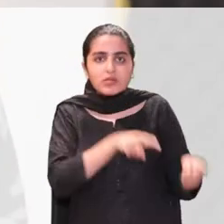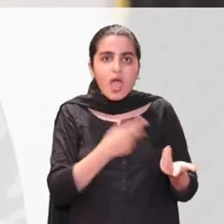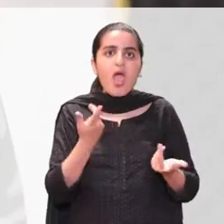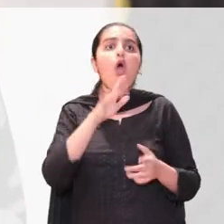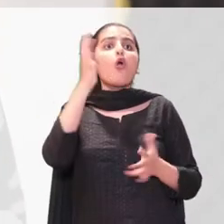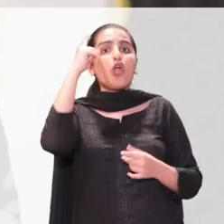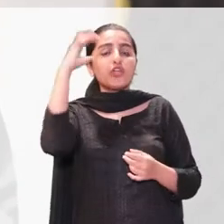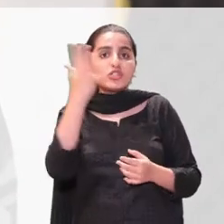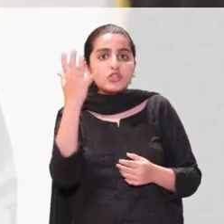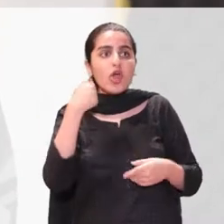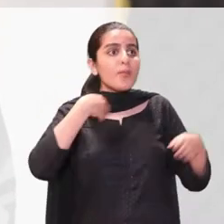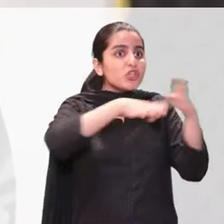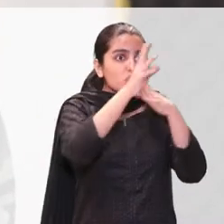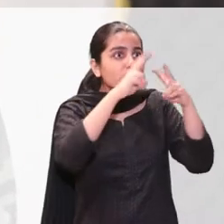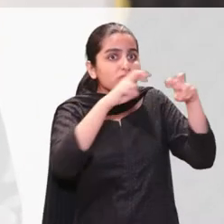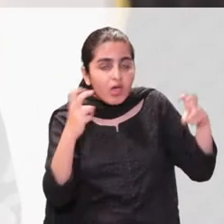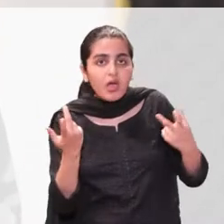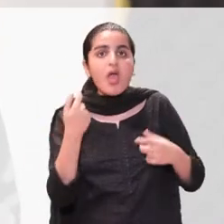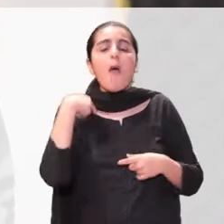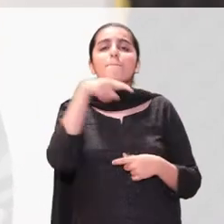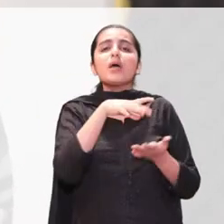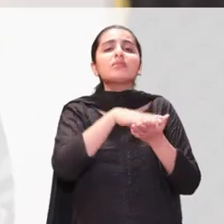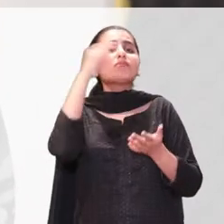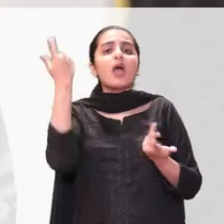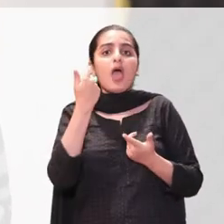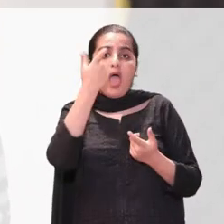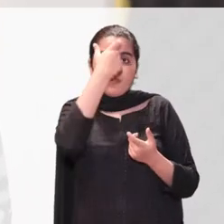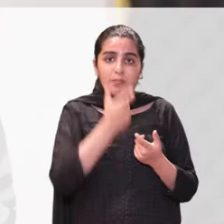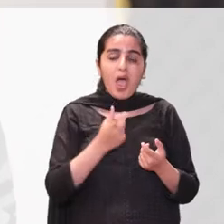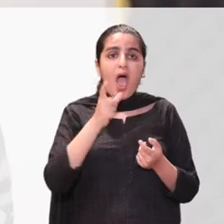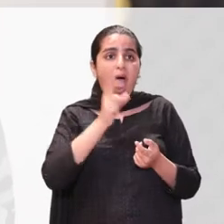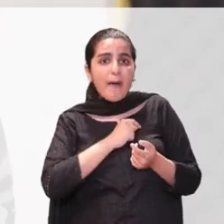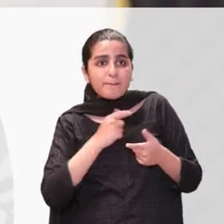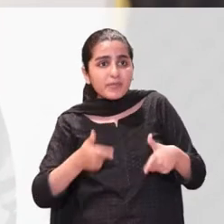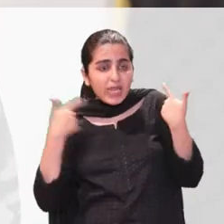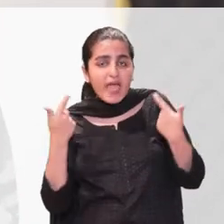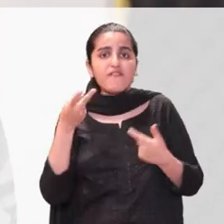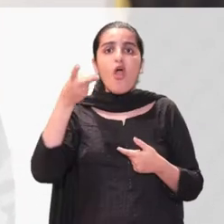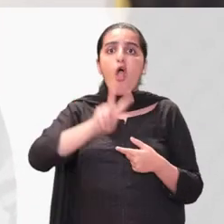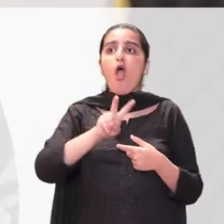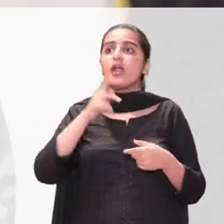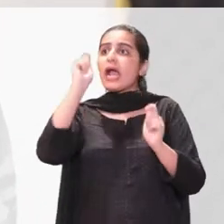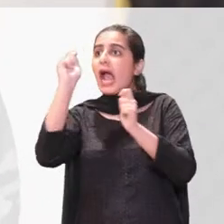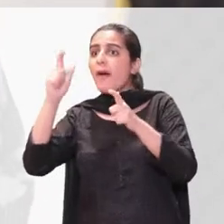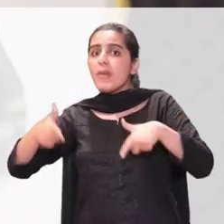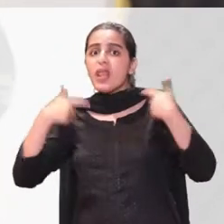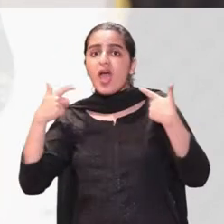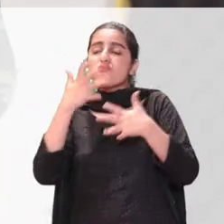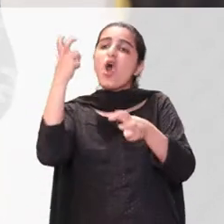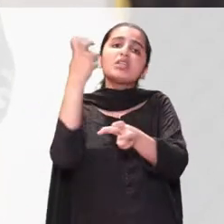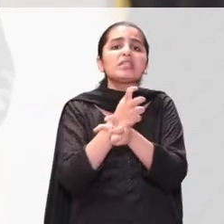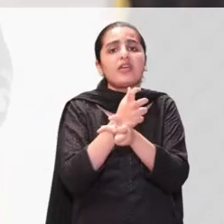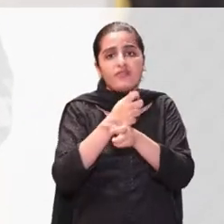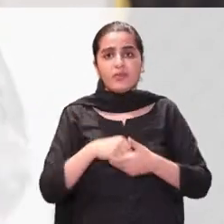और अगर किसी सॉरी का फॉलो पैक सबसे बड़ी चीज मेल्ट किया था वह सोशल और प्रोफेशनल लाइफ है घर वाले कहते हैं मतलब